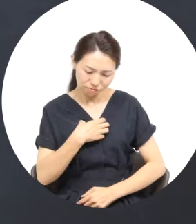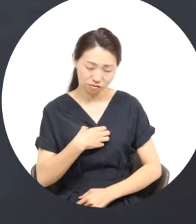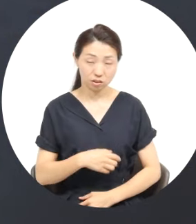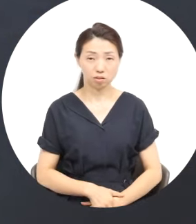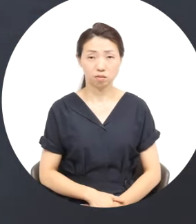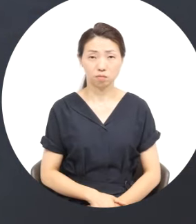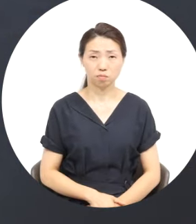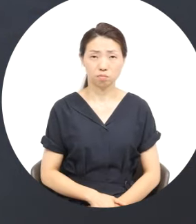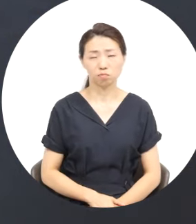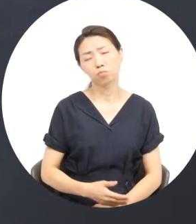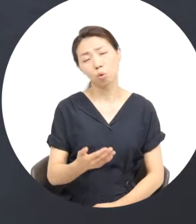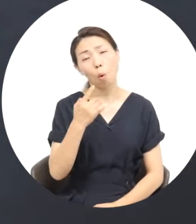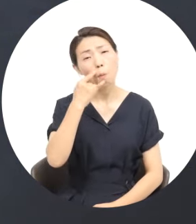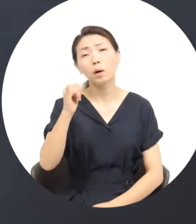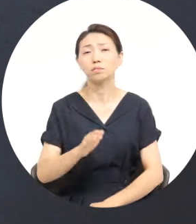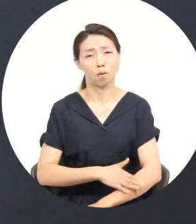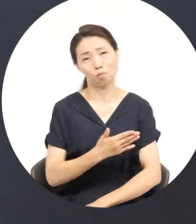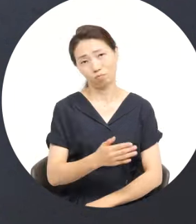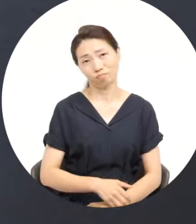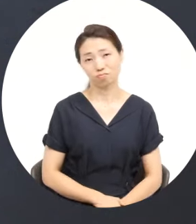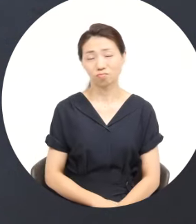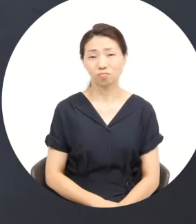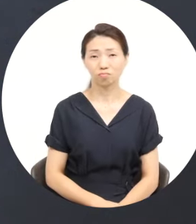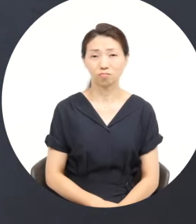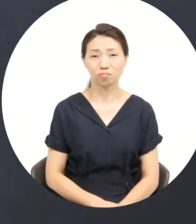자기가 잘못한 거지. 자기가